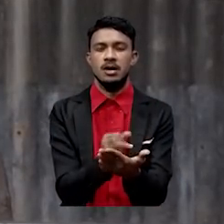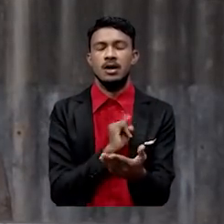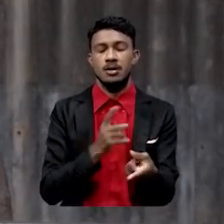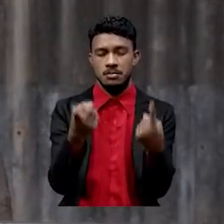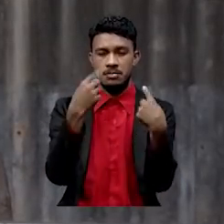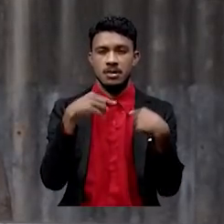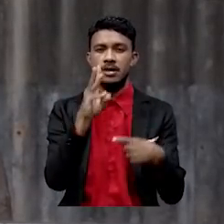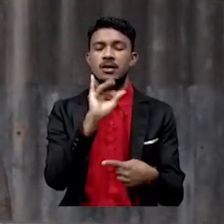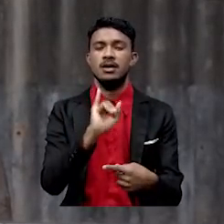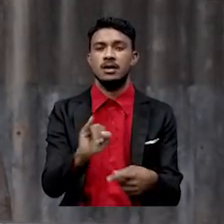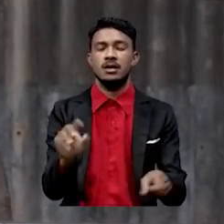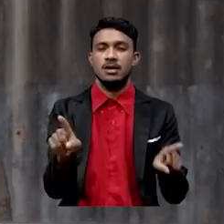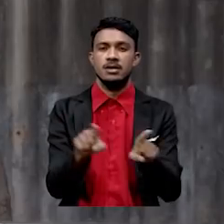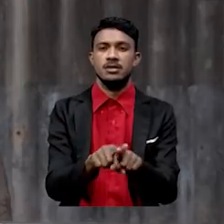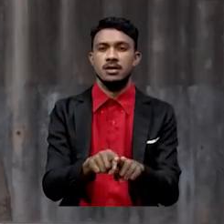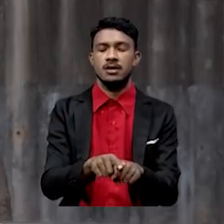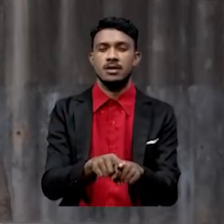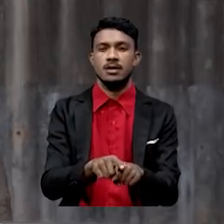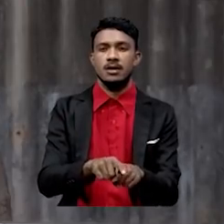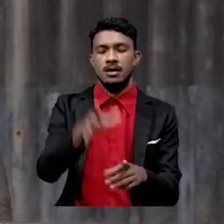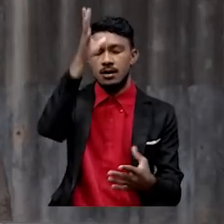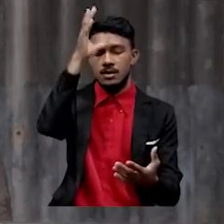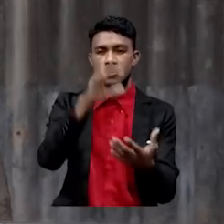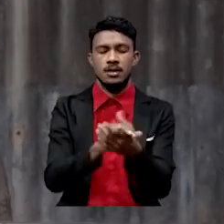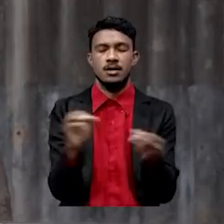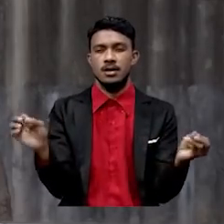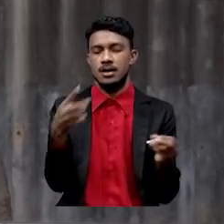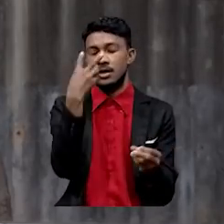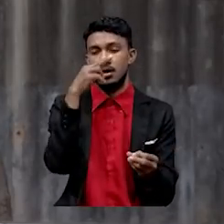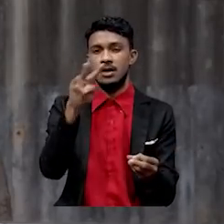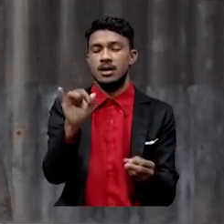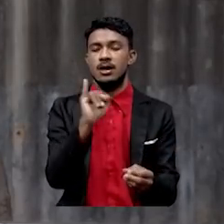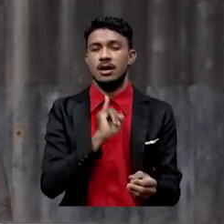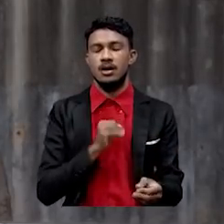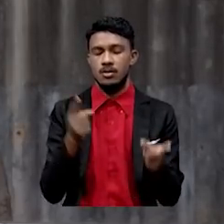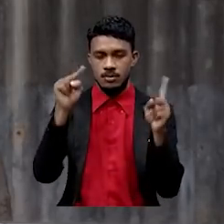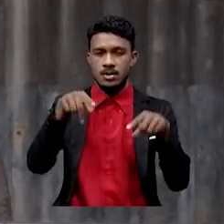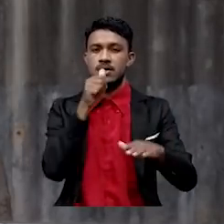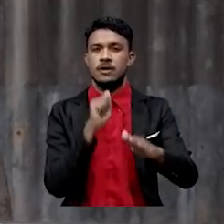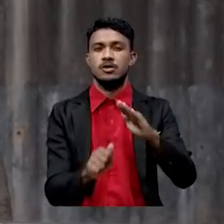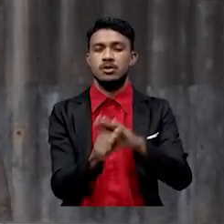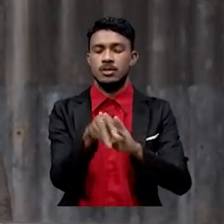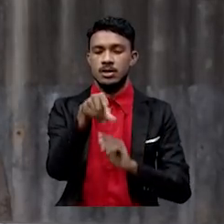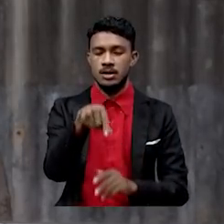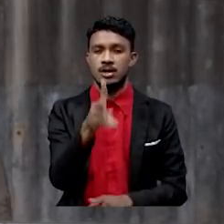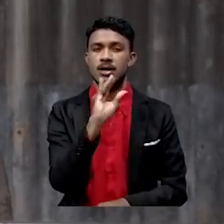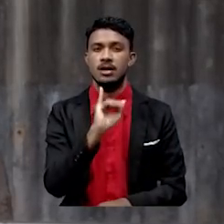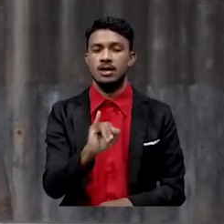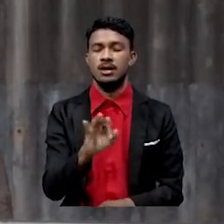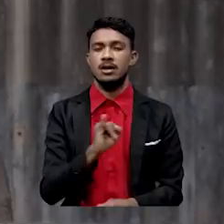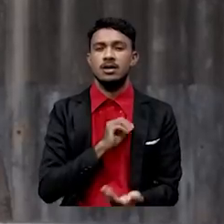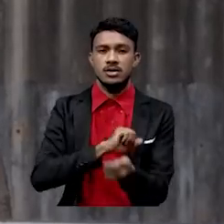dili. Kala sare deu hau nola in lahetan hau to hau mai subar he dili dulu. Hau servisi dulu he ema ni uma dulu ni